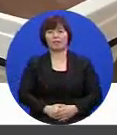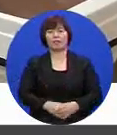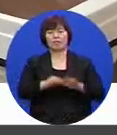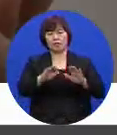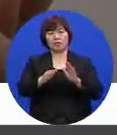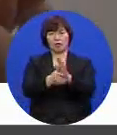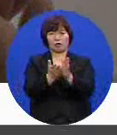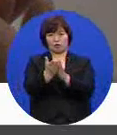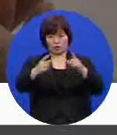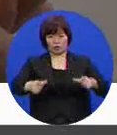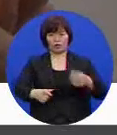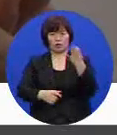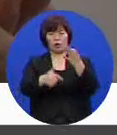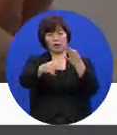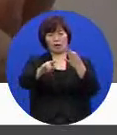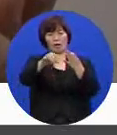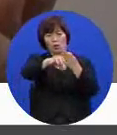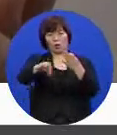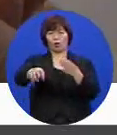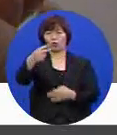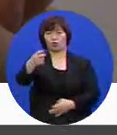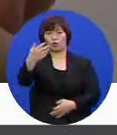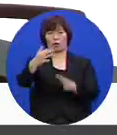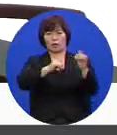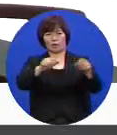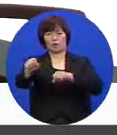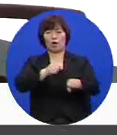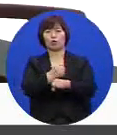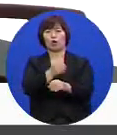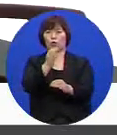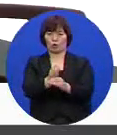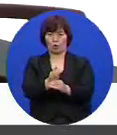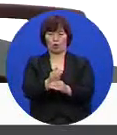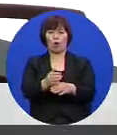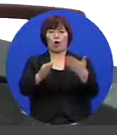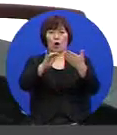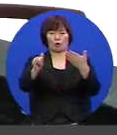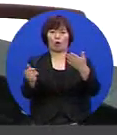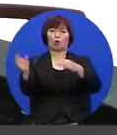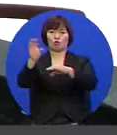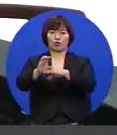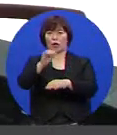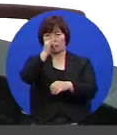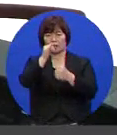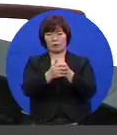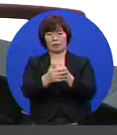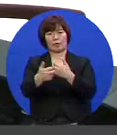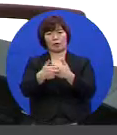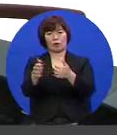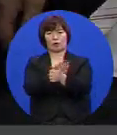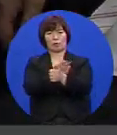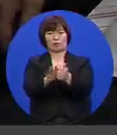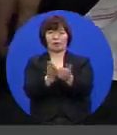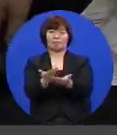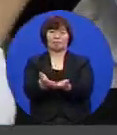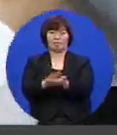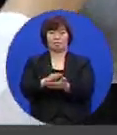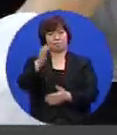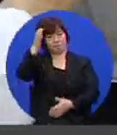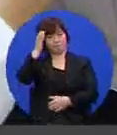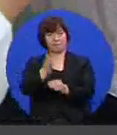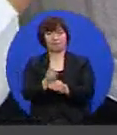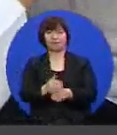현재 군산에는 14개 보건지소에 29명이 활동하고 있으며 9명이 추가로 배치돼 의료 서비스가 개선될 것으로